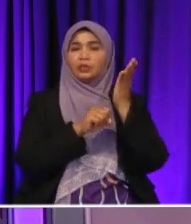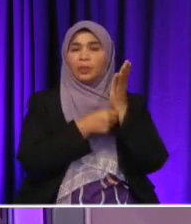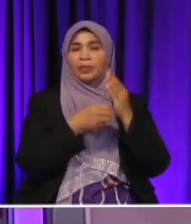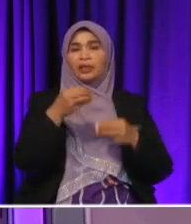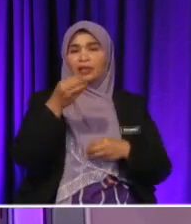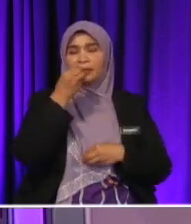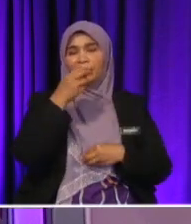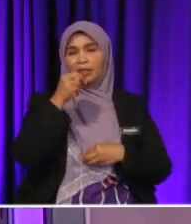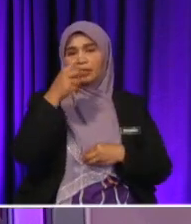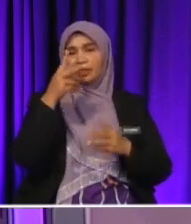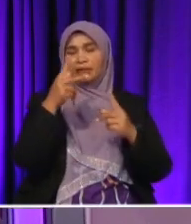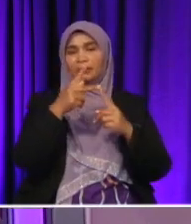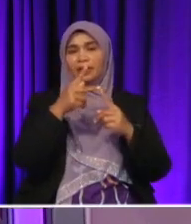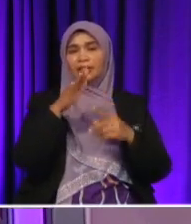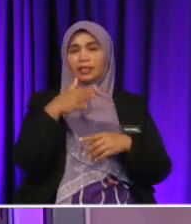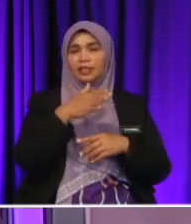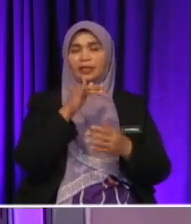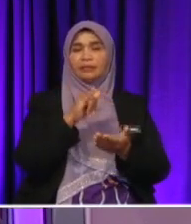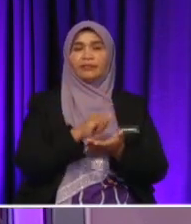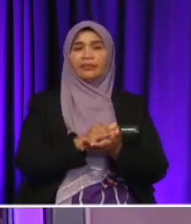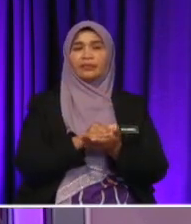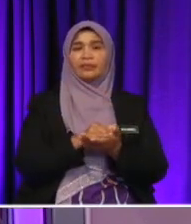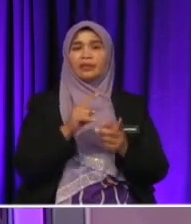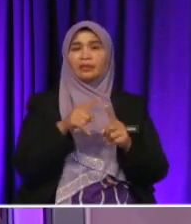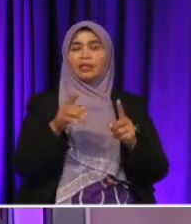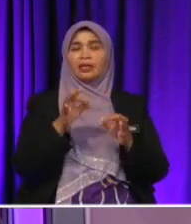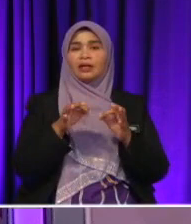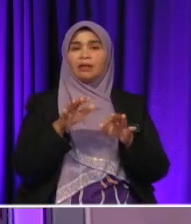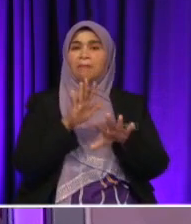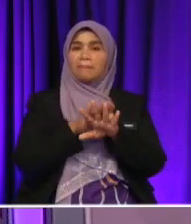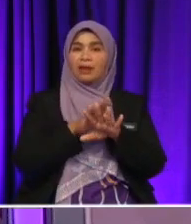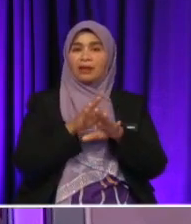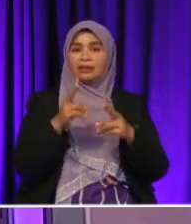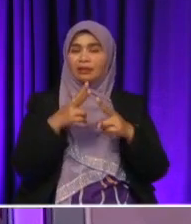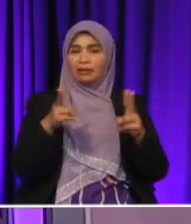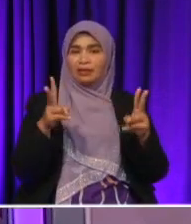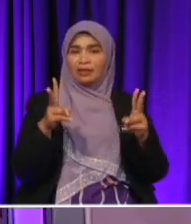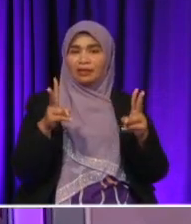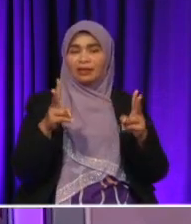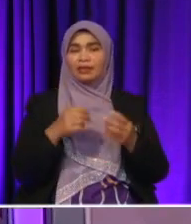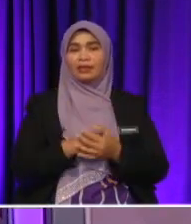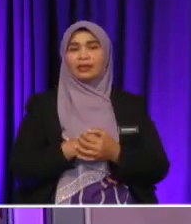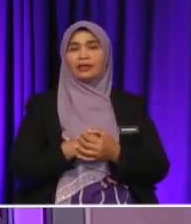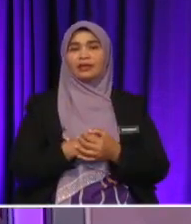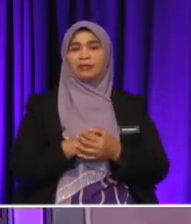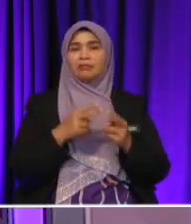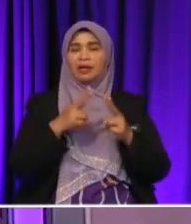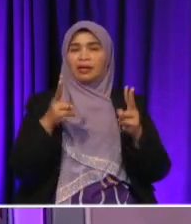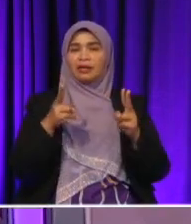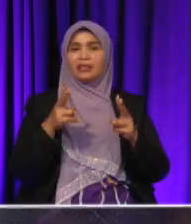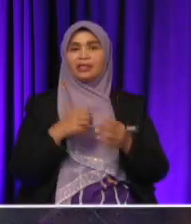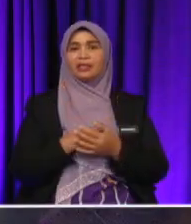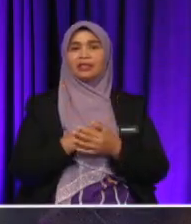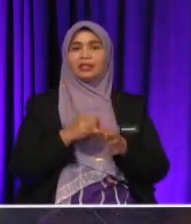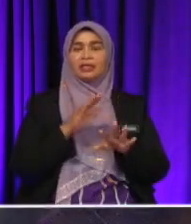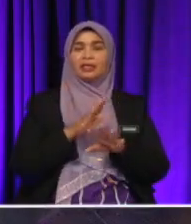Tapi kan aku jadi kalau banyak satu kawasan air itu banyak sangat pokok ini